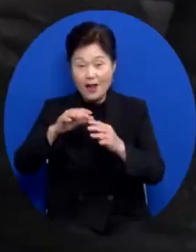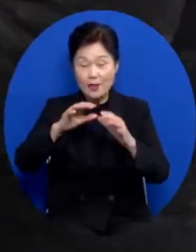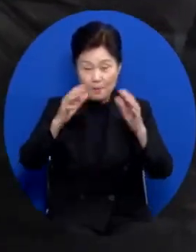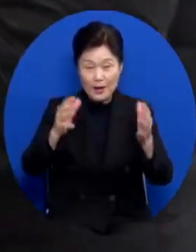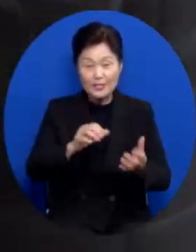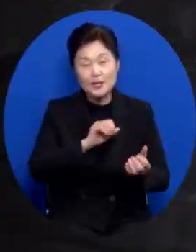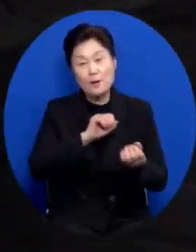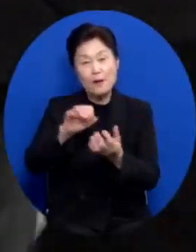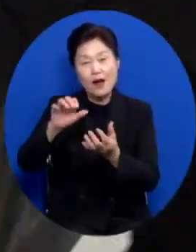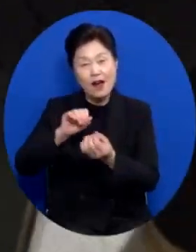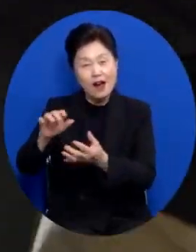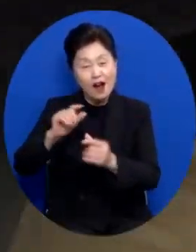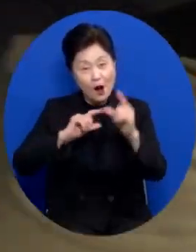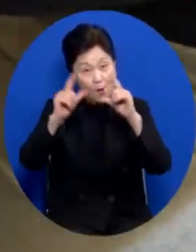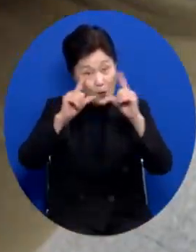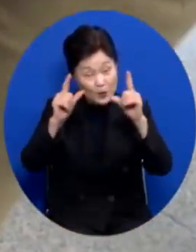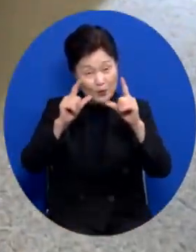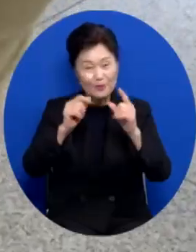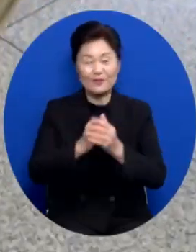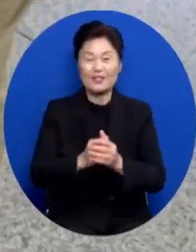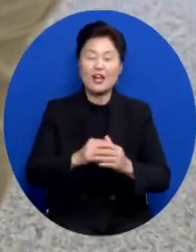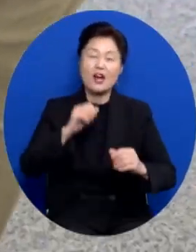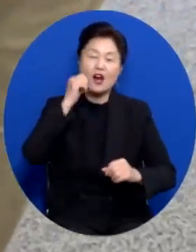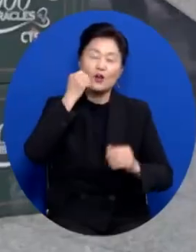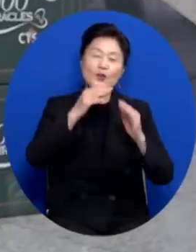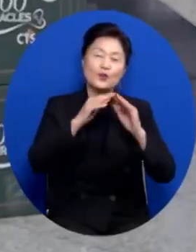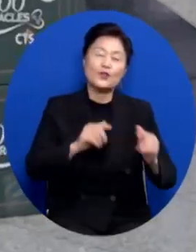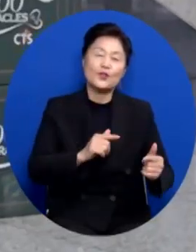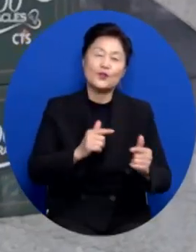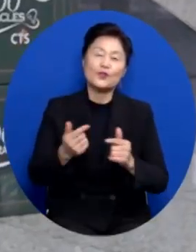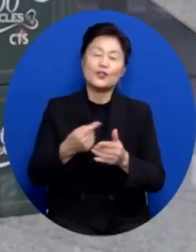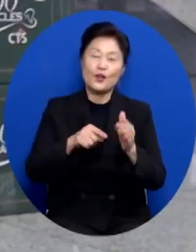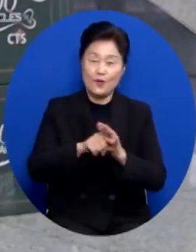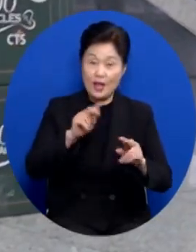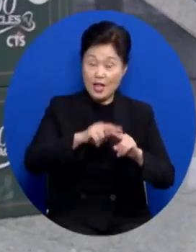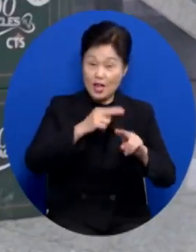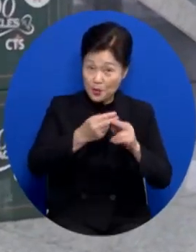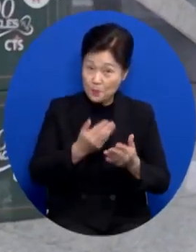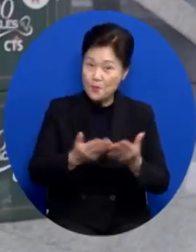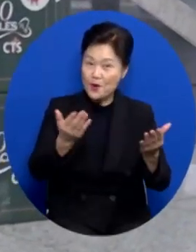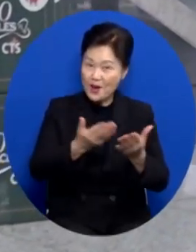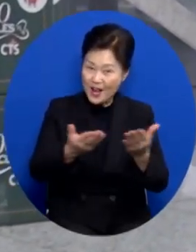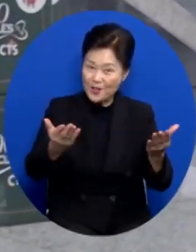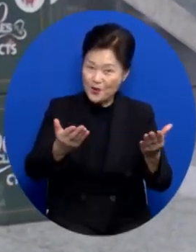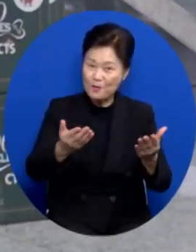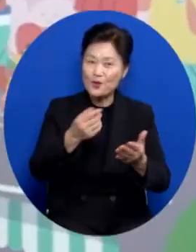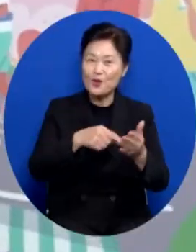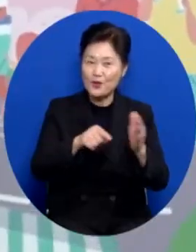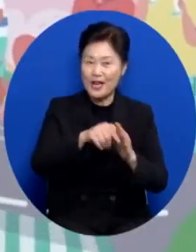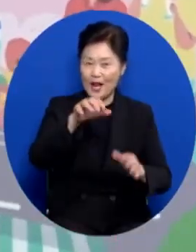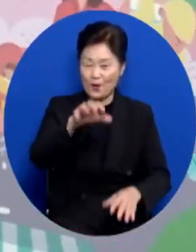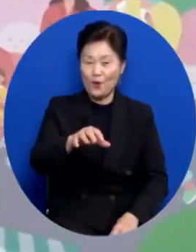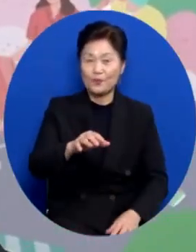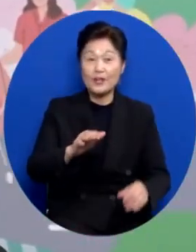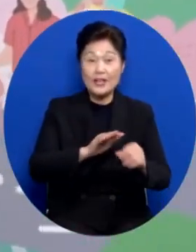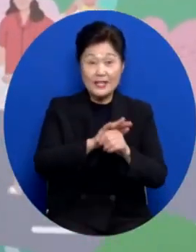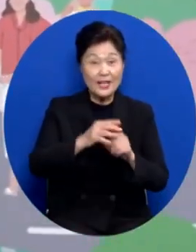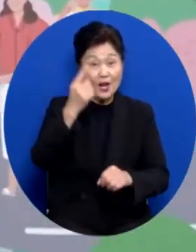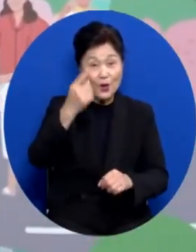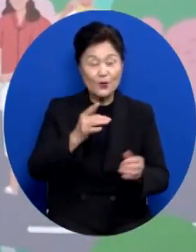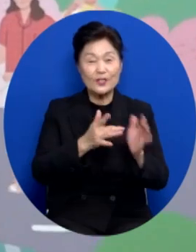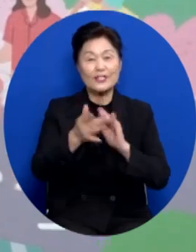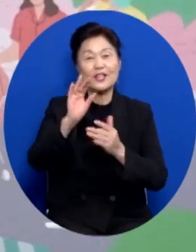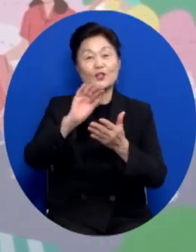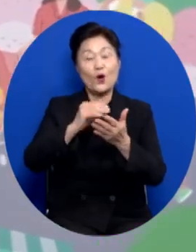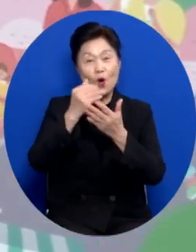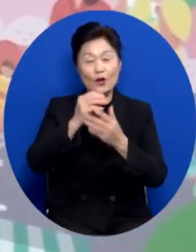포장해 나르는 이곳은 겨울철 소외된 이웃을 위한 선물 나눔 캠페인 현장입니다. 사랑으로 오신 예수 그리스도의